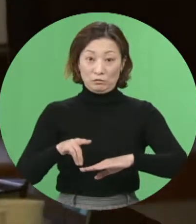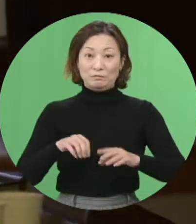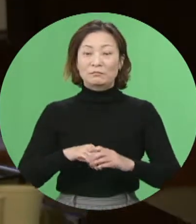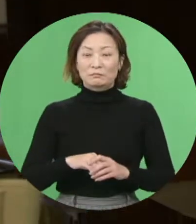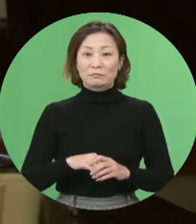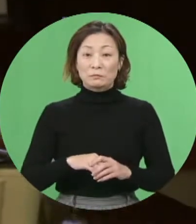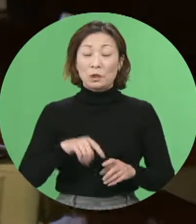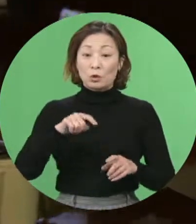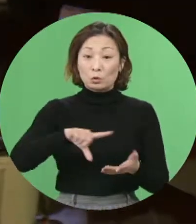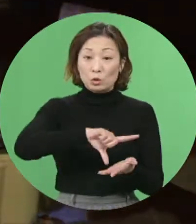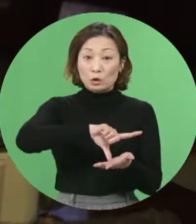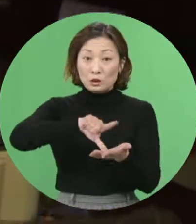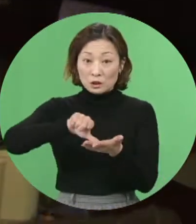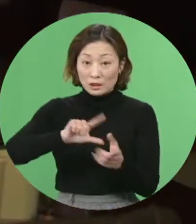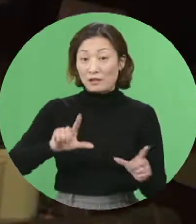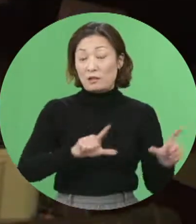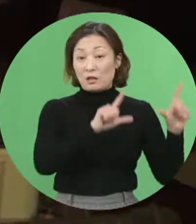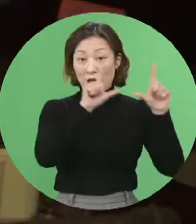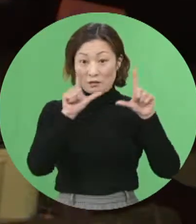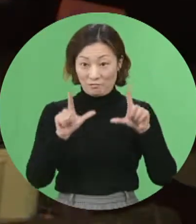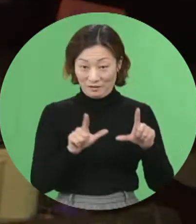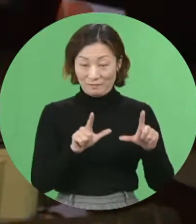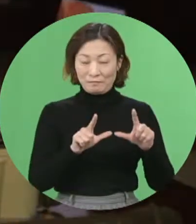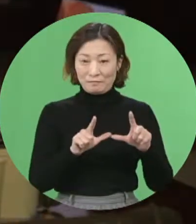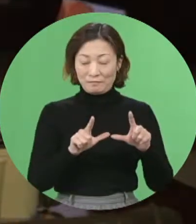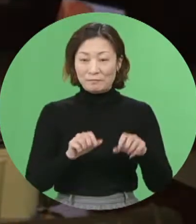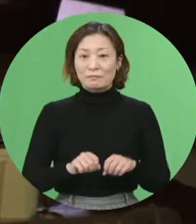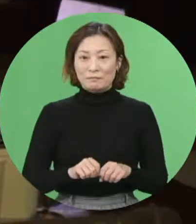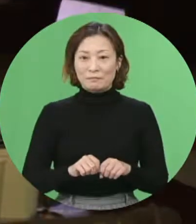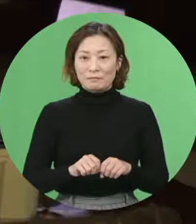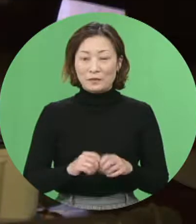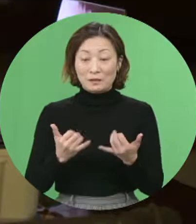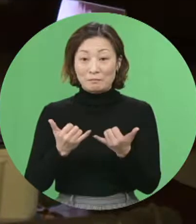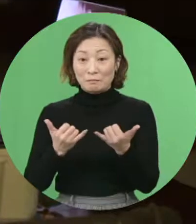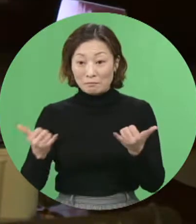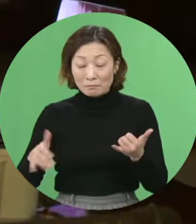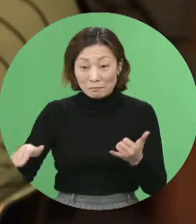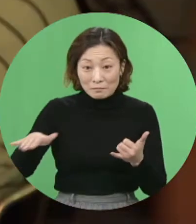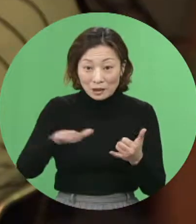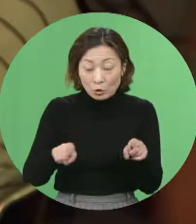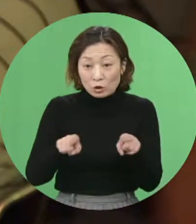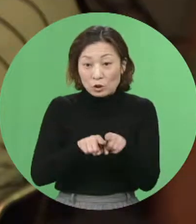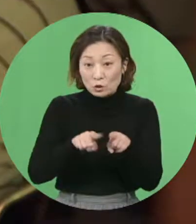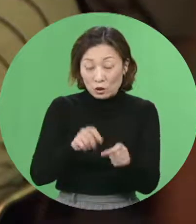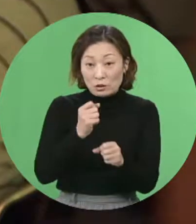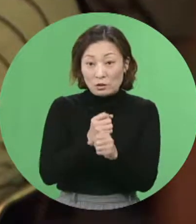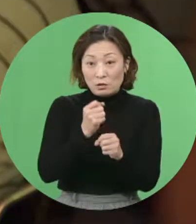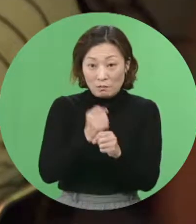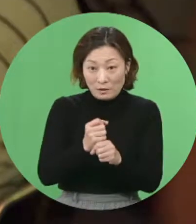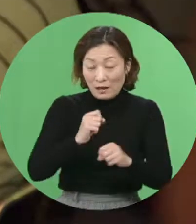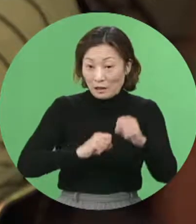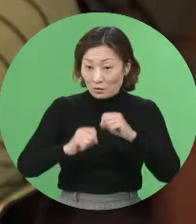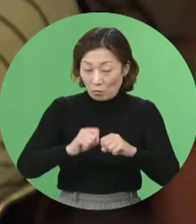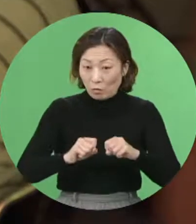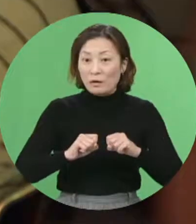で、金岩地区に滞在し住民と一緒に創作活動を行いながら地